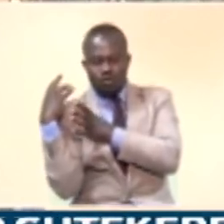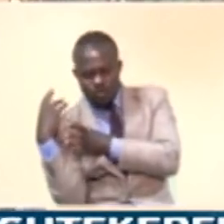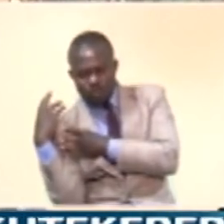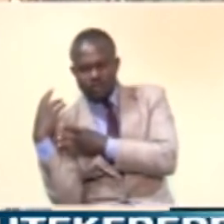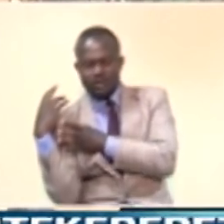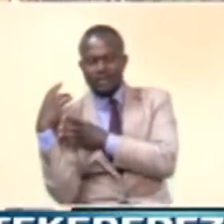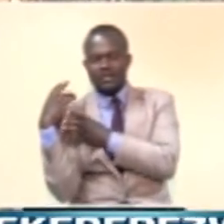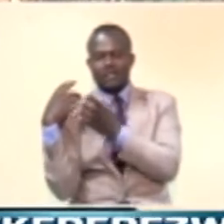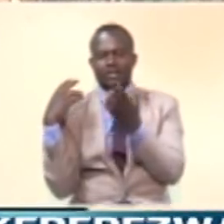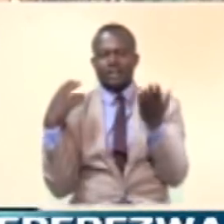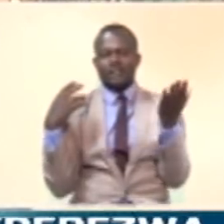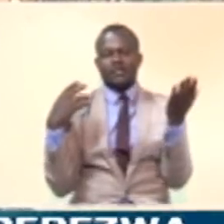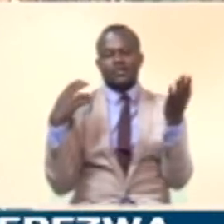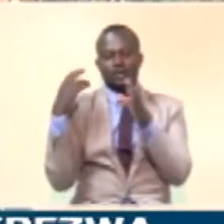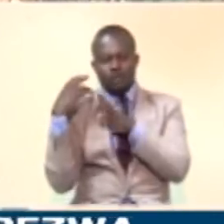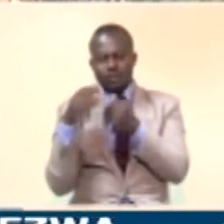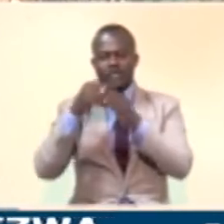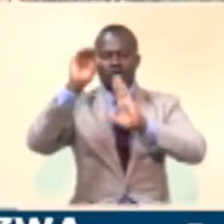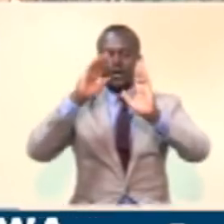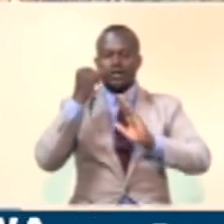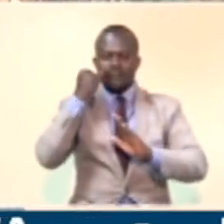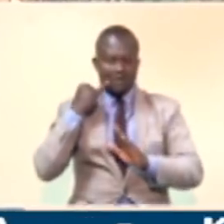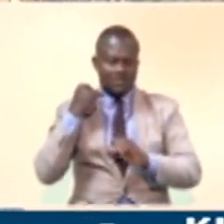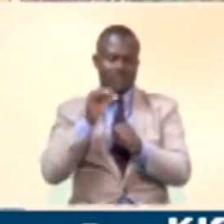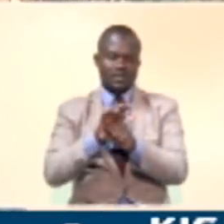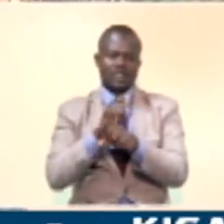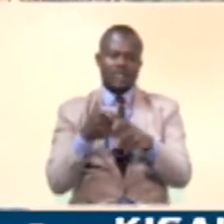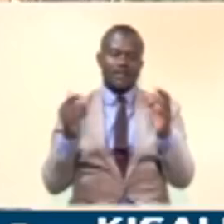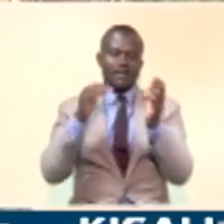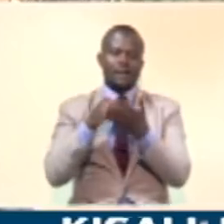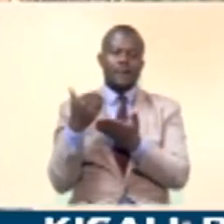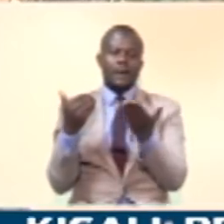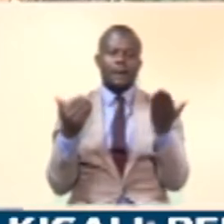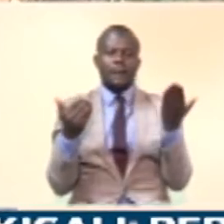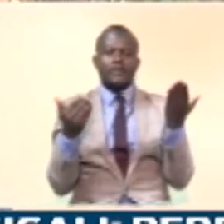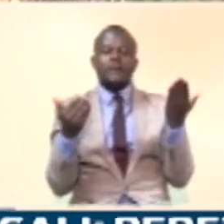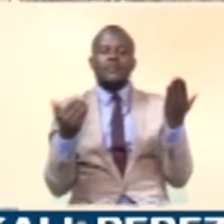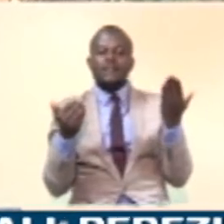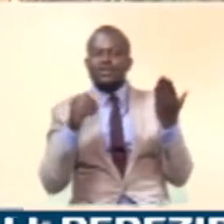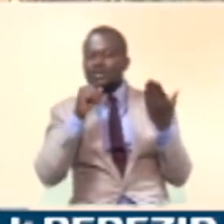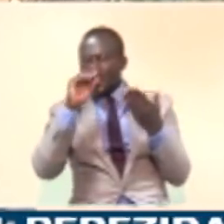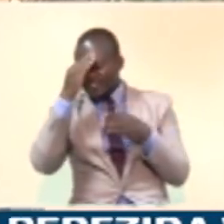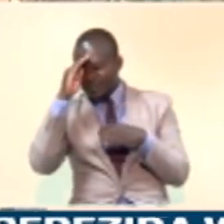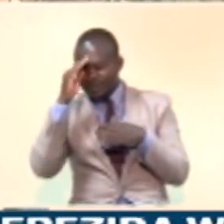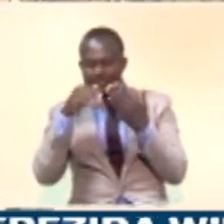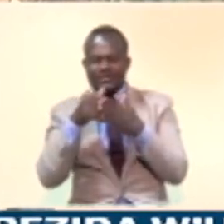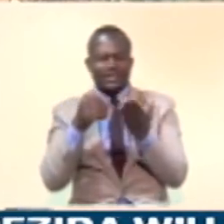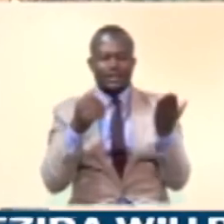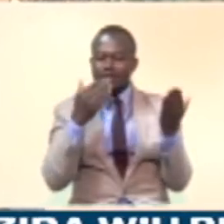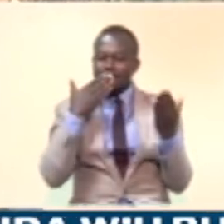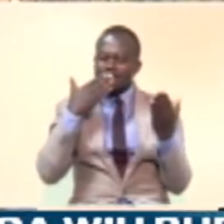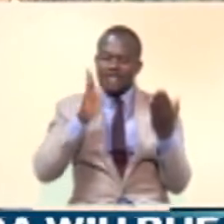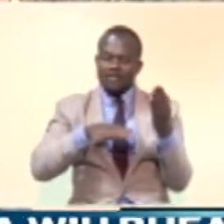ya cablante no kuvuga lourde n'uruhare uremereye kandi rudakekeranywaho uri ya cablante